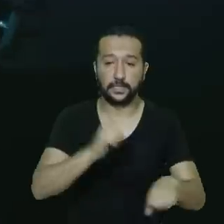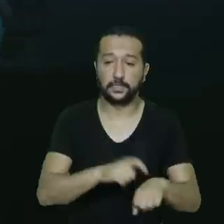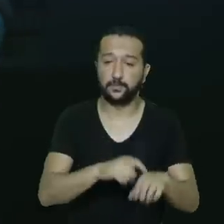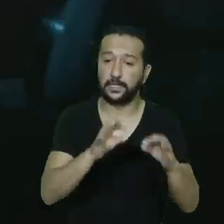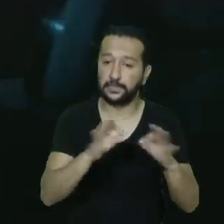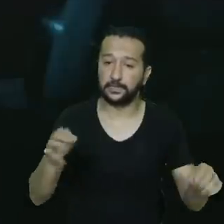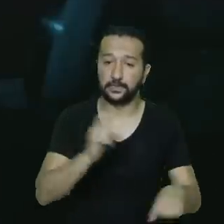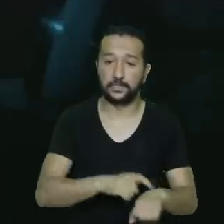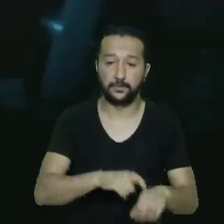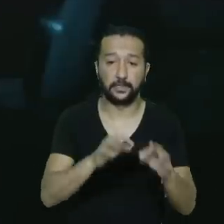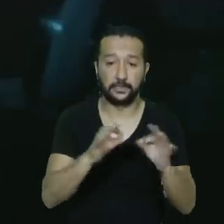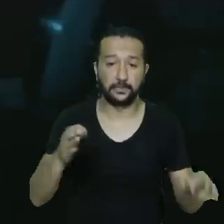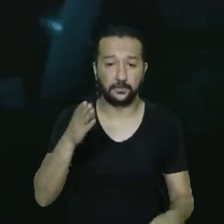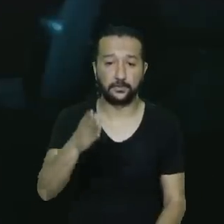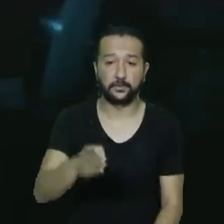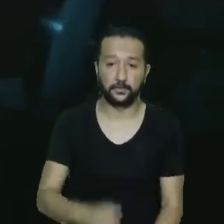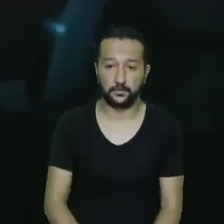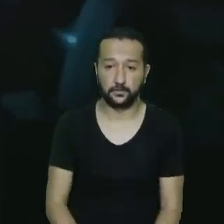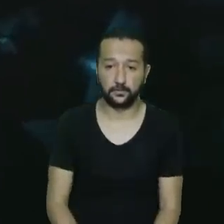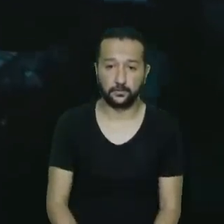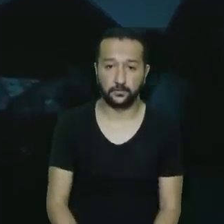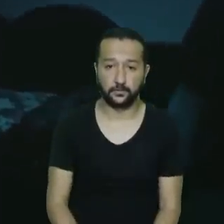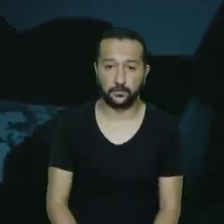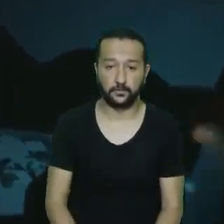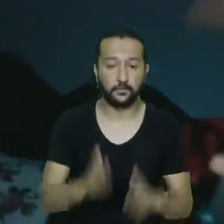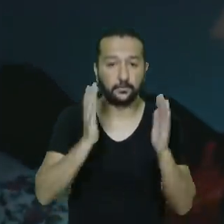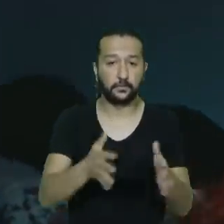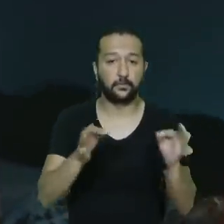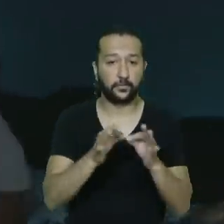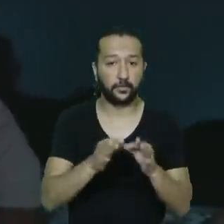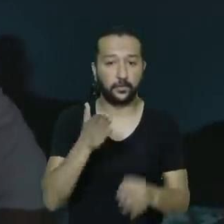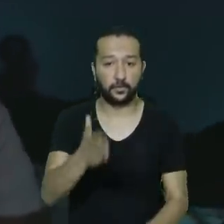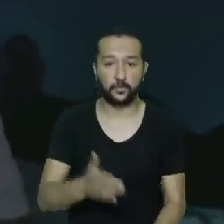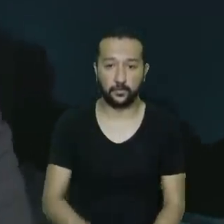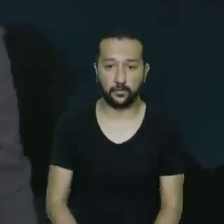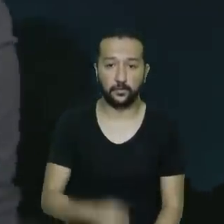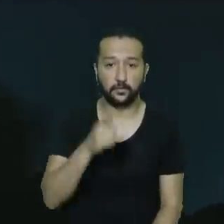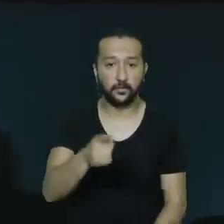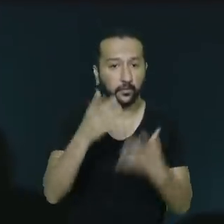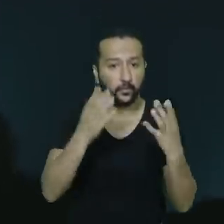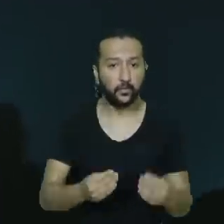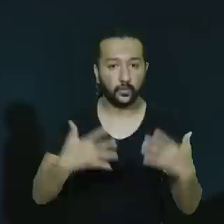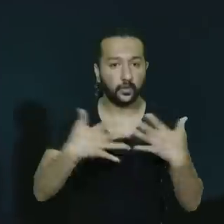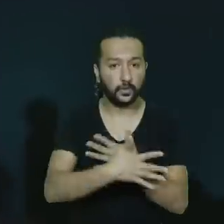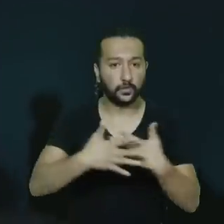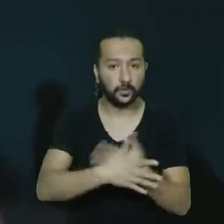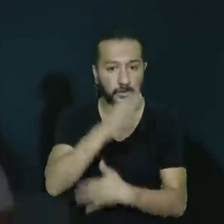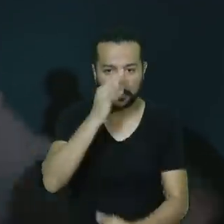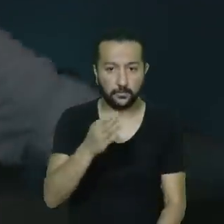Zamansız zamansız. Çalının vurduğu saat olmadığını anladı. Bismillah. Hayırdır inşallah gece